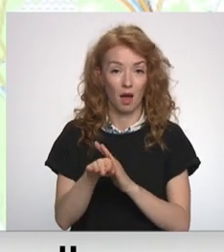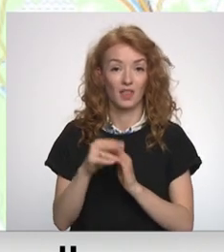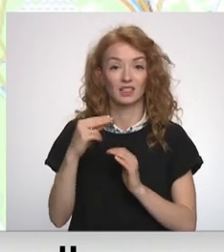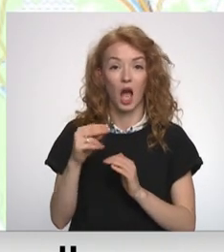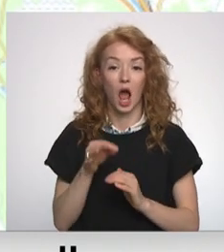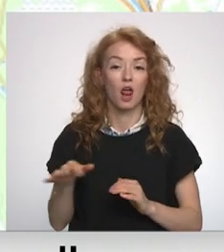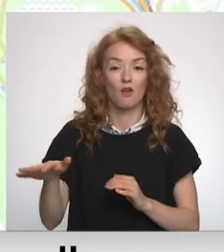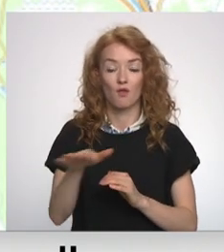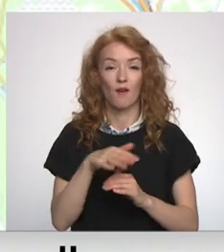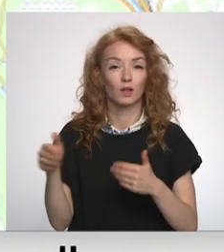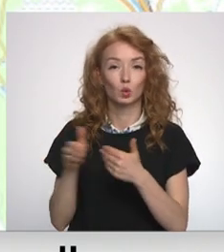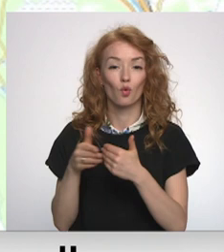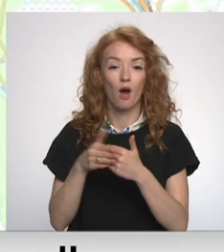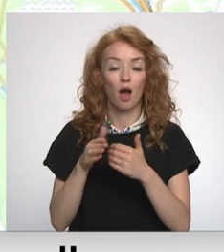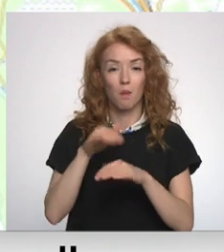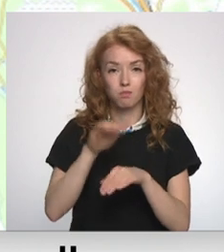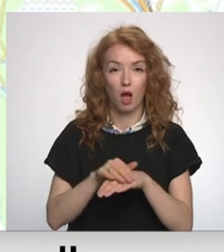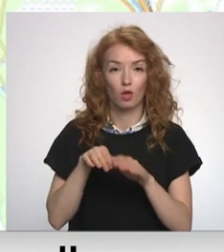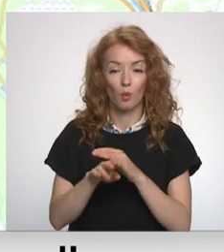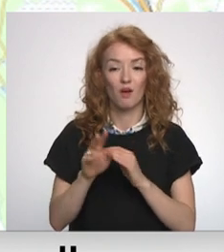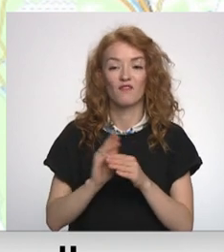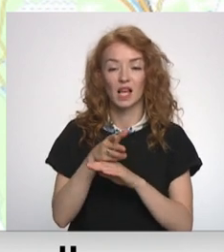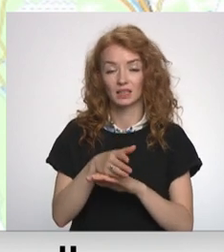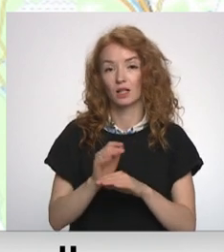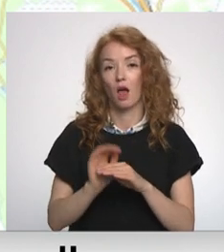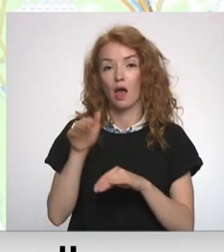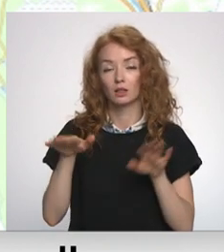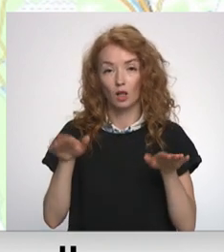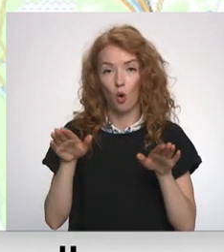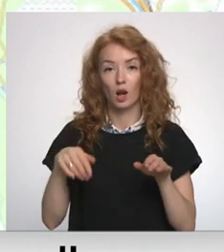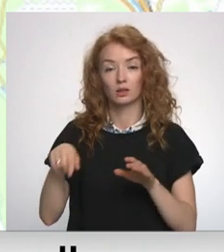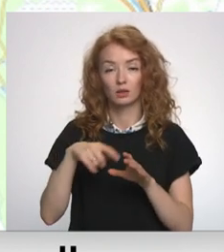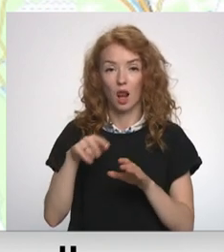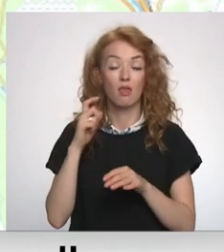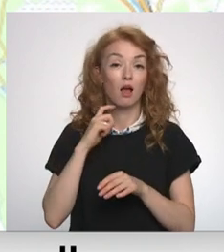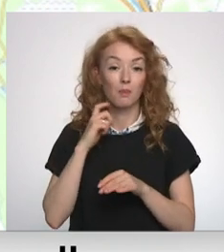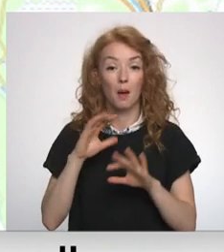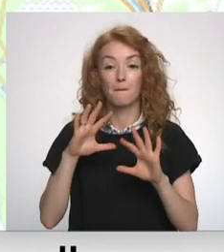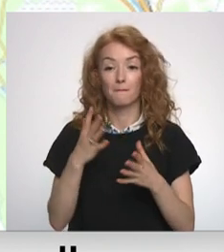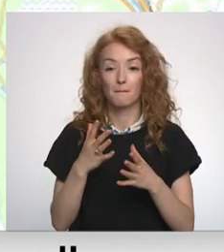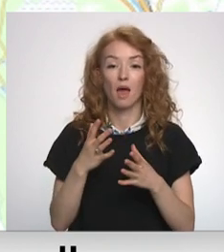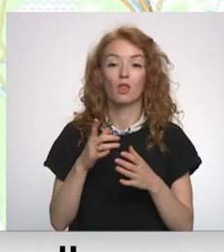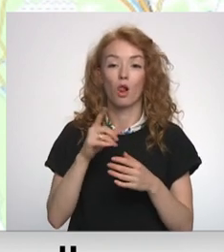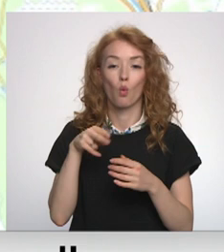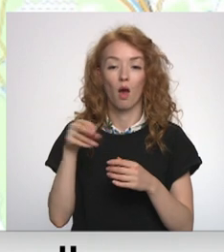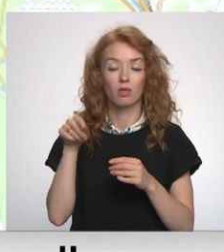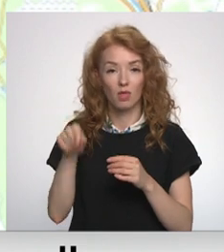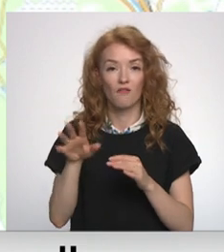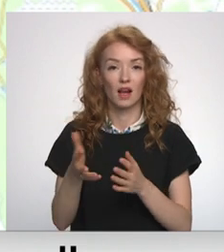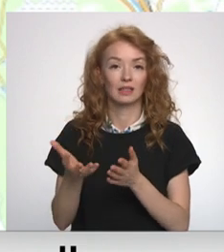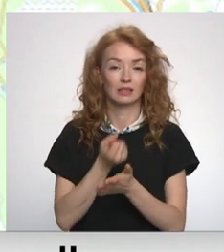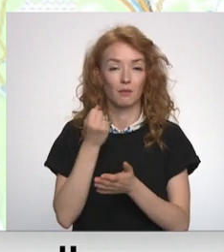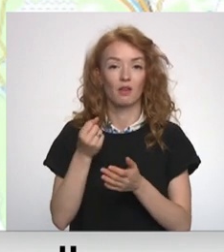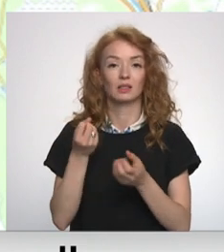poligona teritorijai tuvākie bankomāti ir Viesītē, Aizkrauklē, Salā un Jēkabpilī. Savukārt Lonē ir iespēja izņemt skaidru